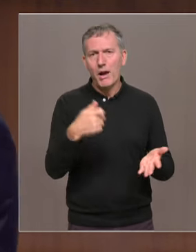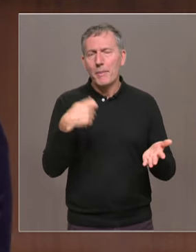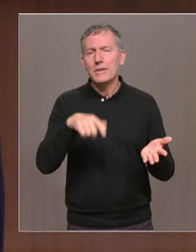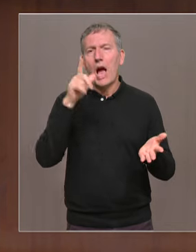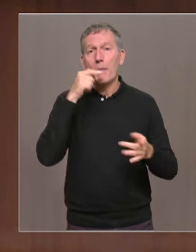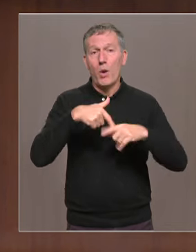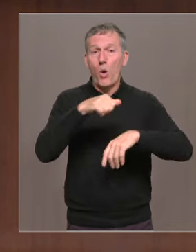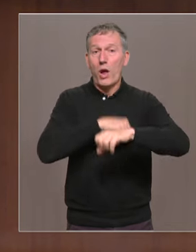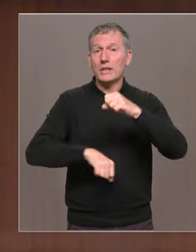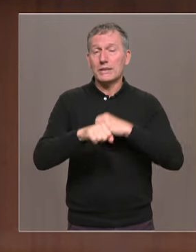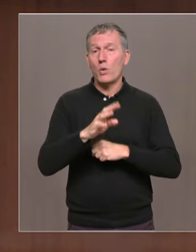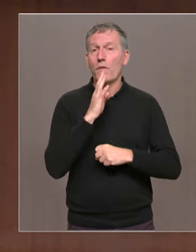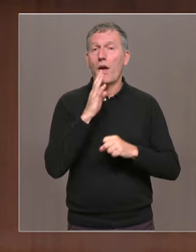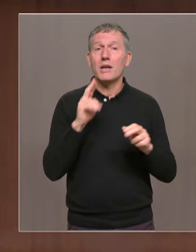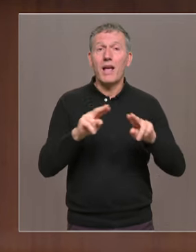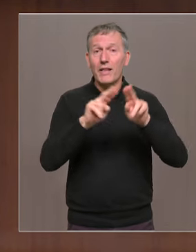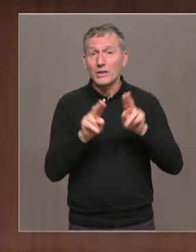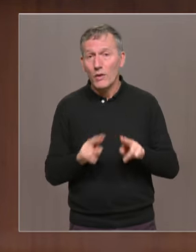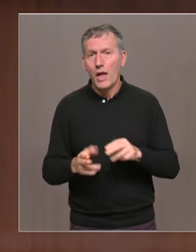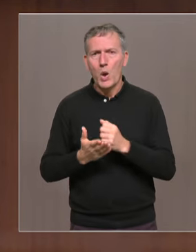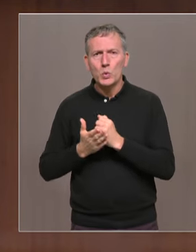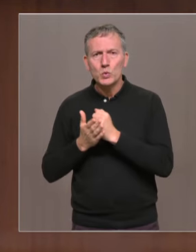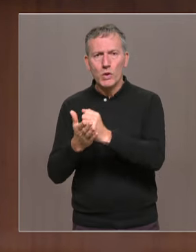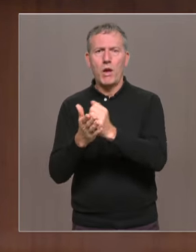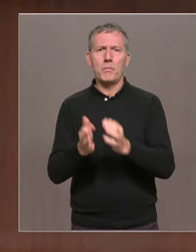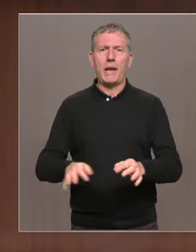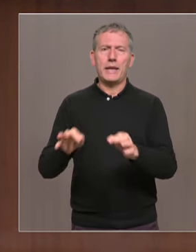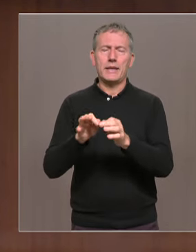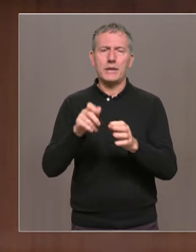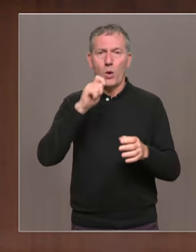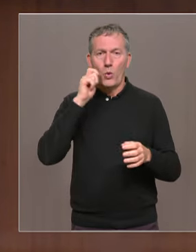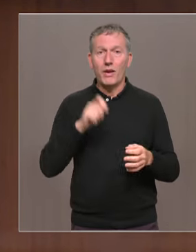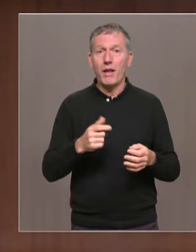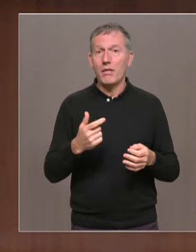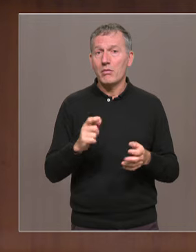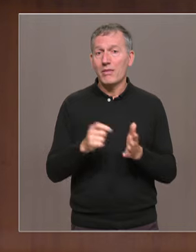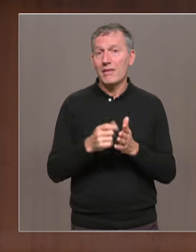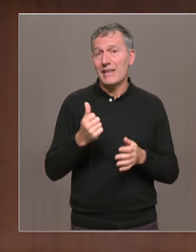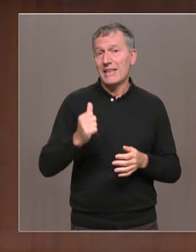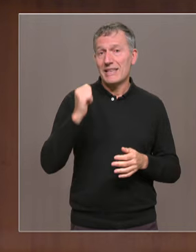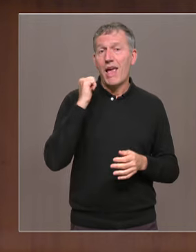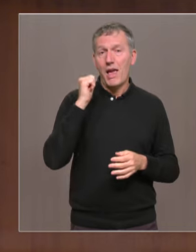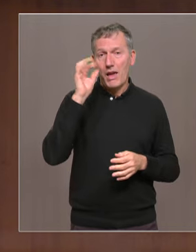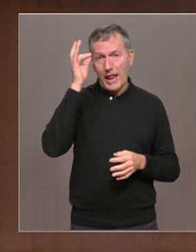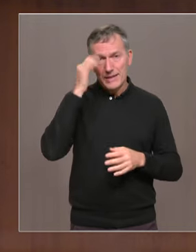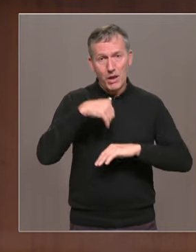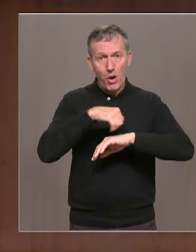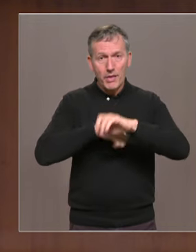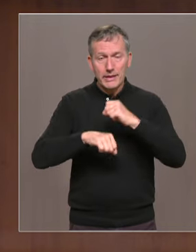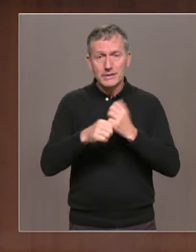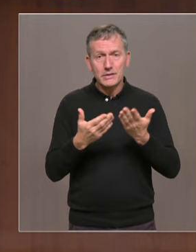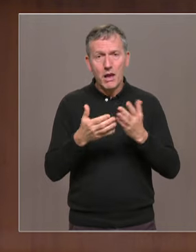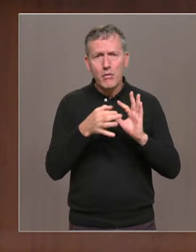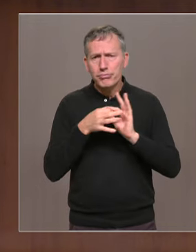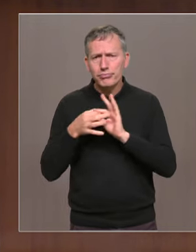cette conférence internationale de soutien à l'Ukraine qui s'est tenue hier à l'Elysée. Elle nous a permis de coordonner